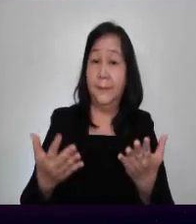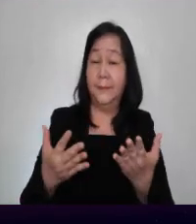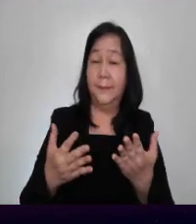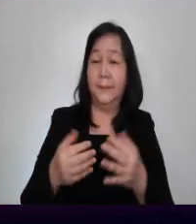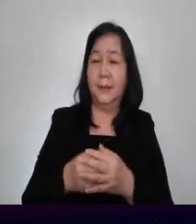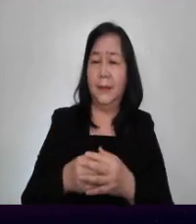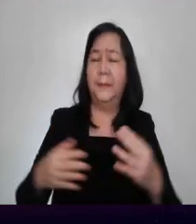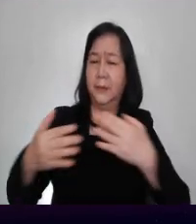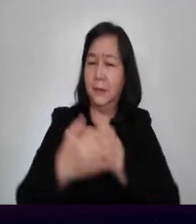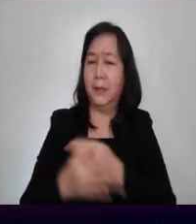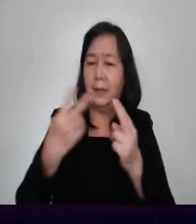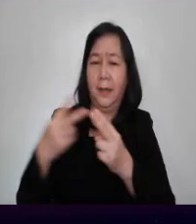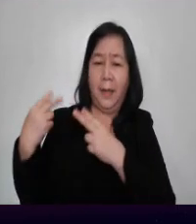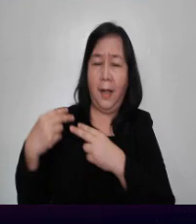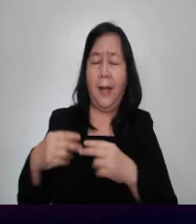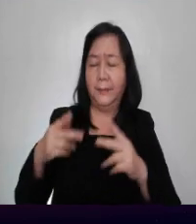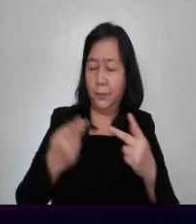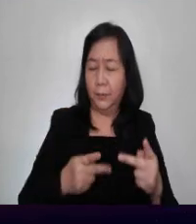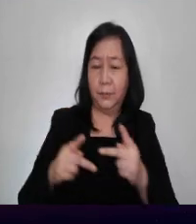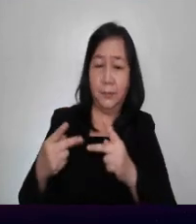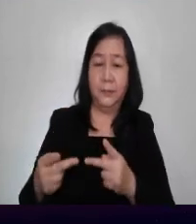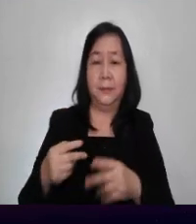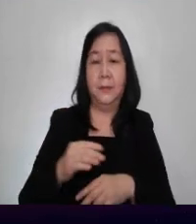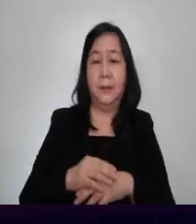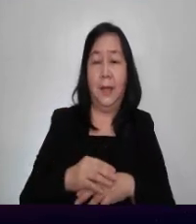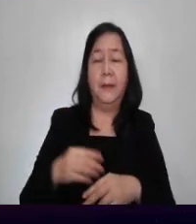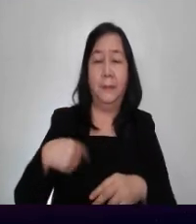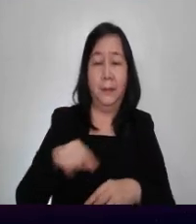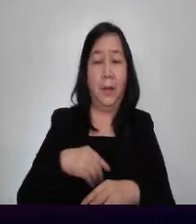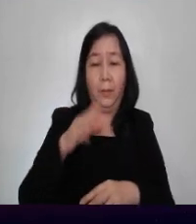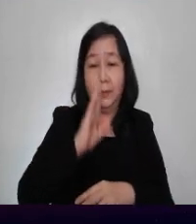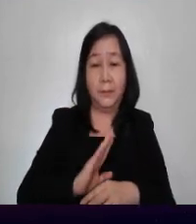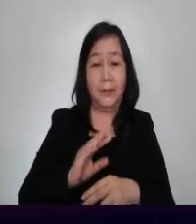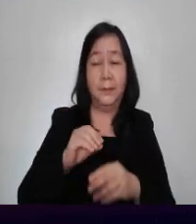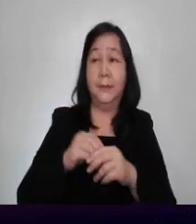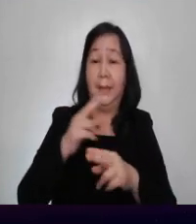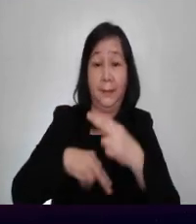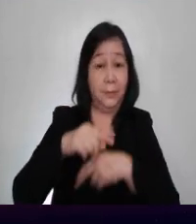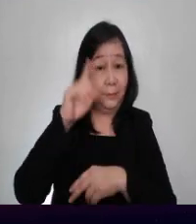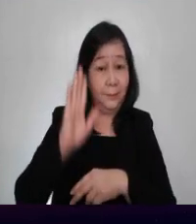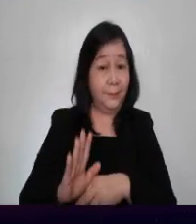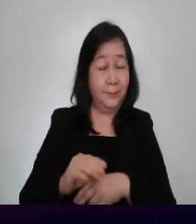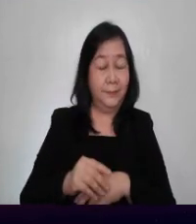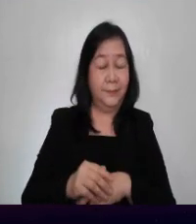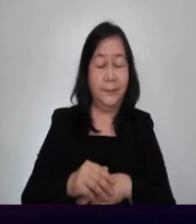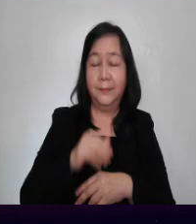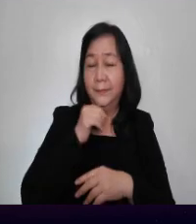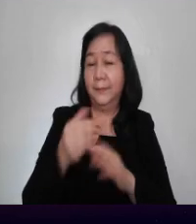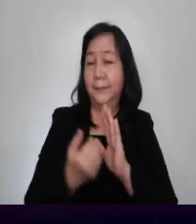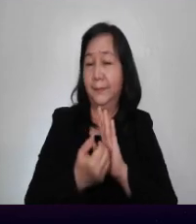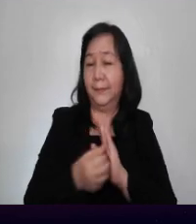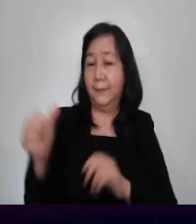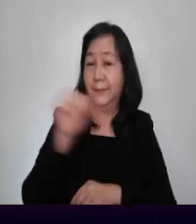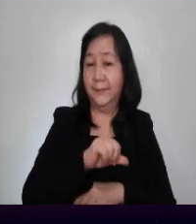ating nakaraan, ang ating sugat, ang ating pagkawasak. Sa mga kamay ng Diyos, ang lahat ng ito ay hindi tanda